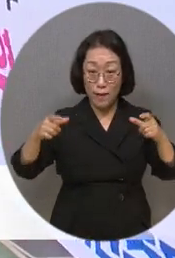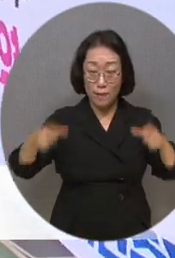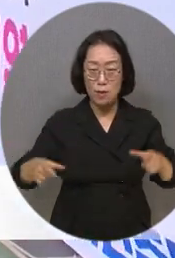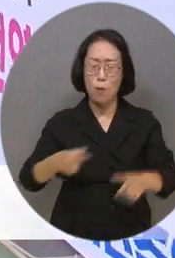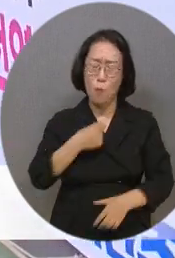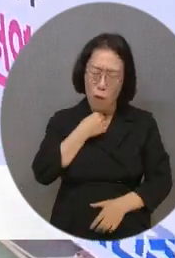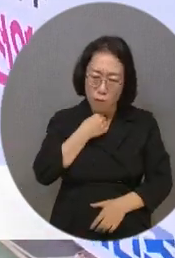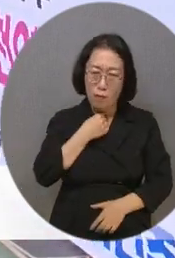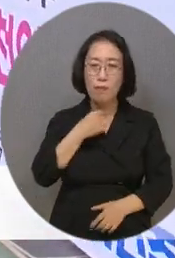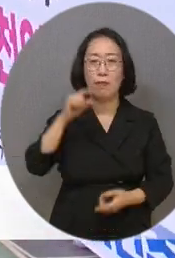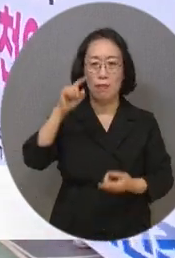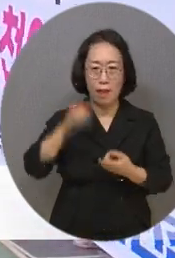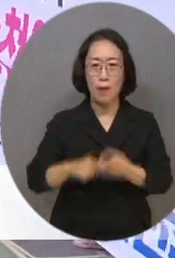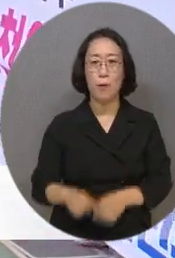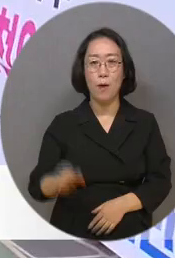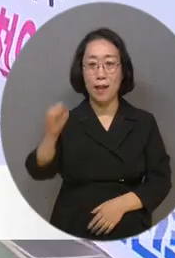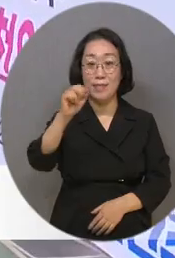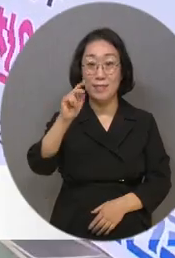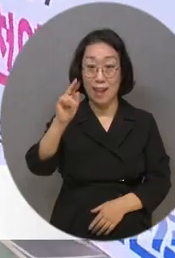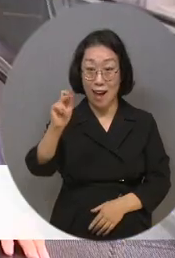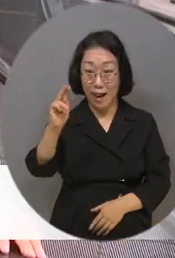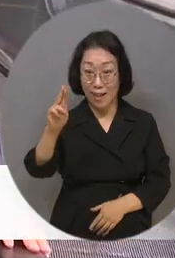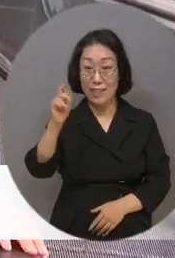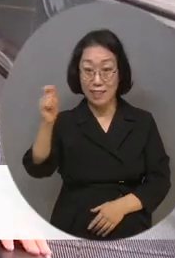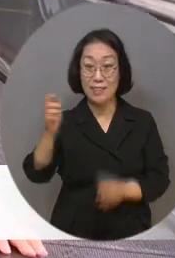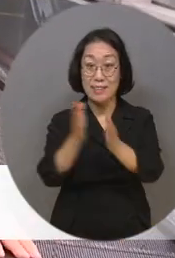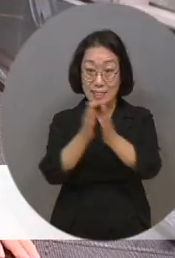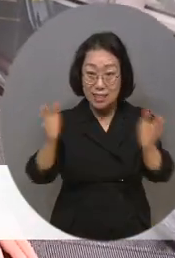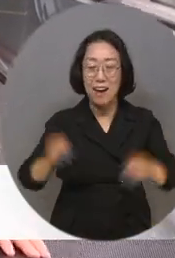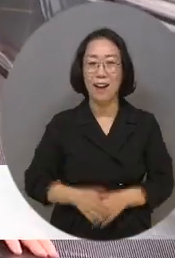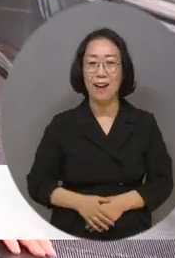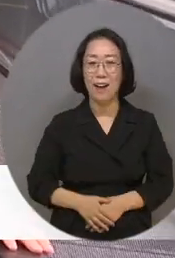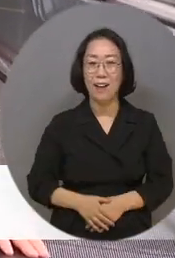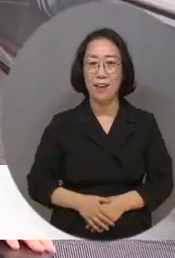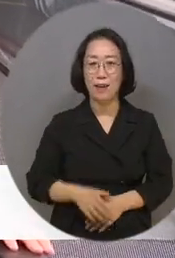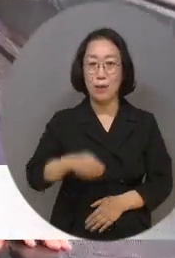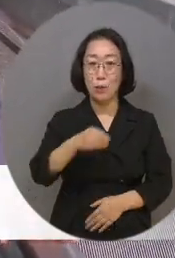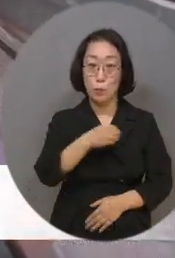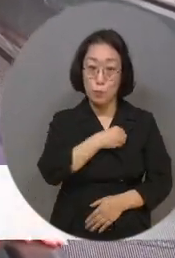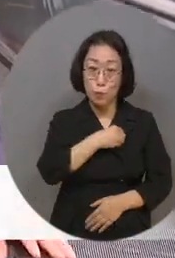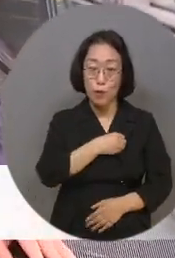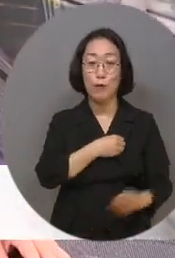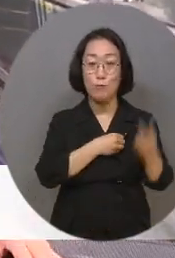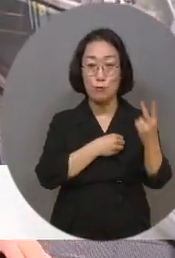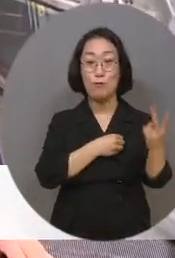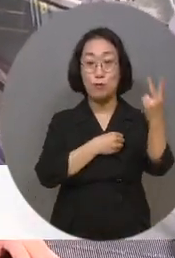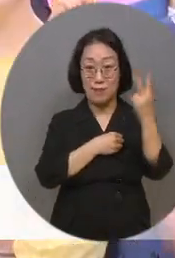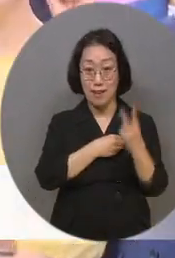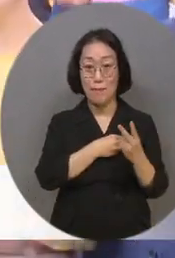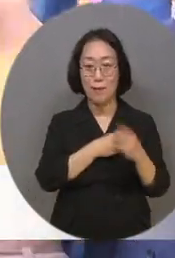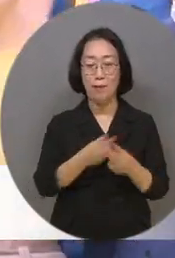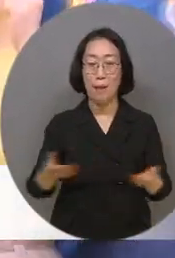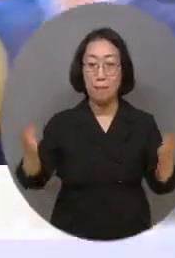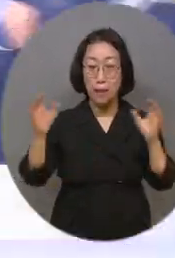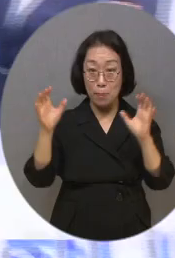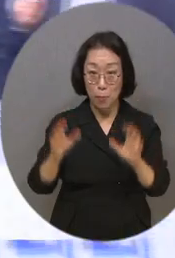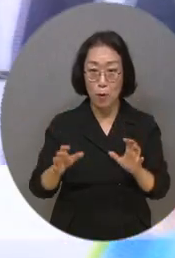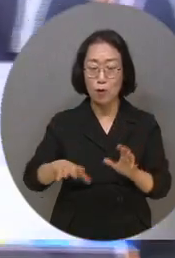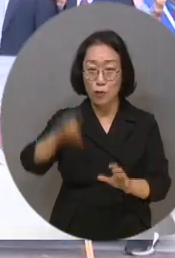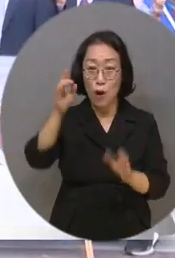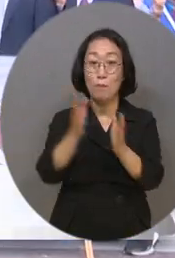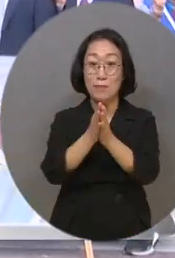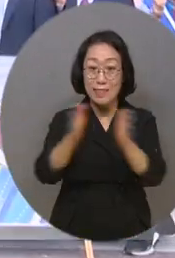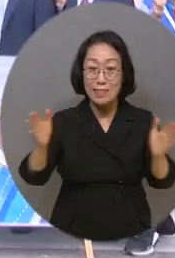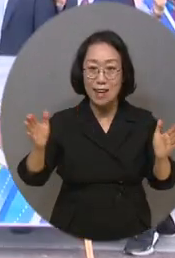사업이던 SRT 전라선이 운행을 시작해 김혜재 소병철 국회의원과 시민들이 모인 가운데 첫 운행 열차